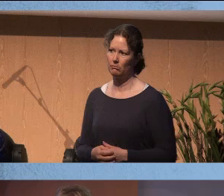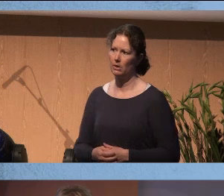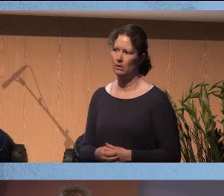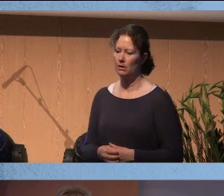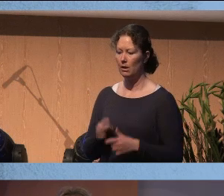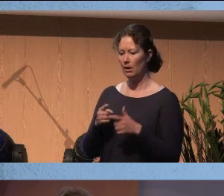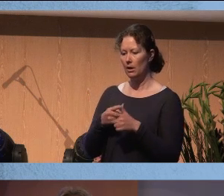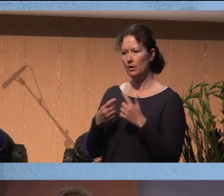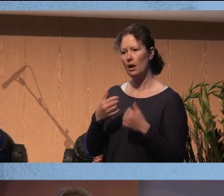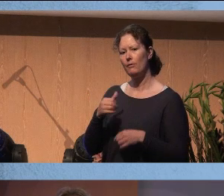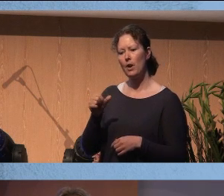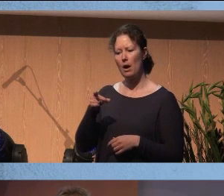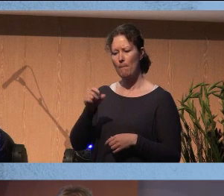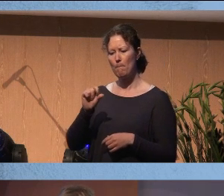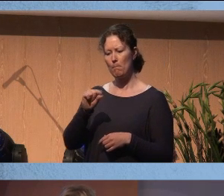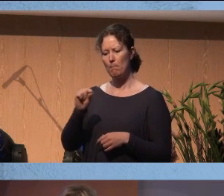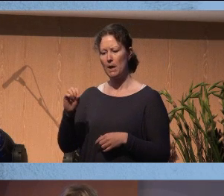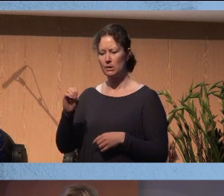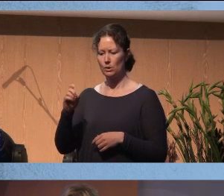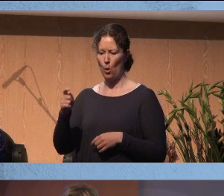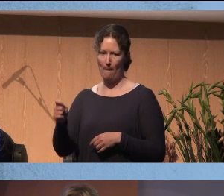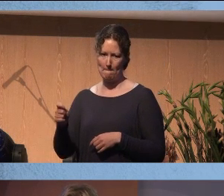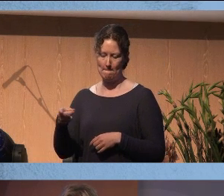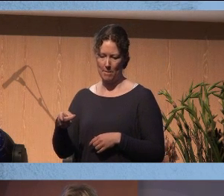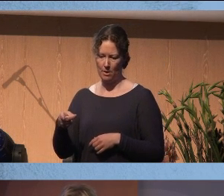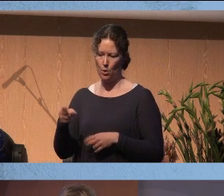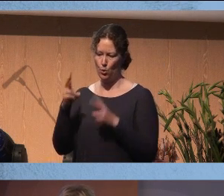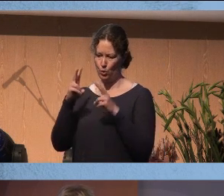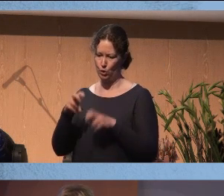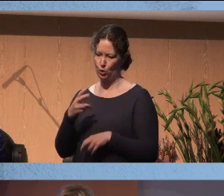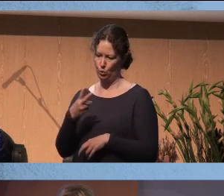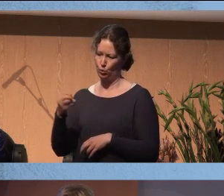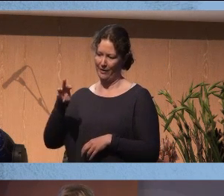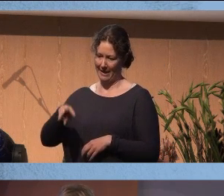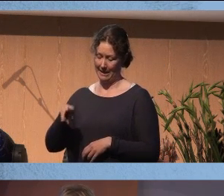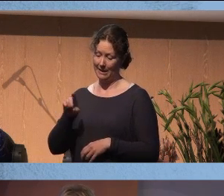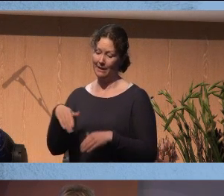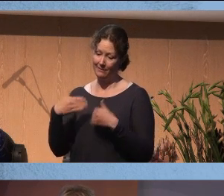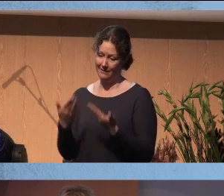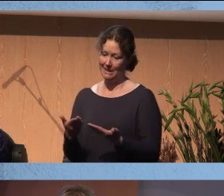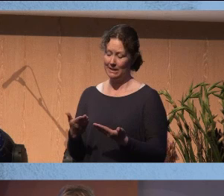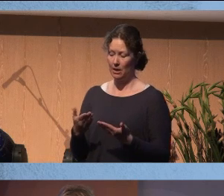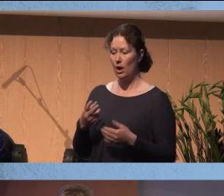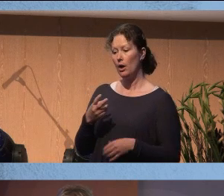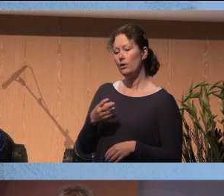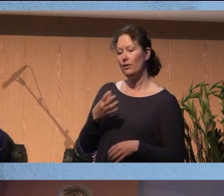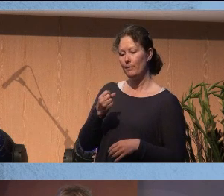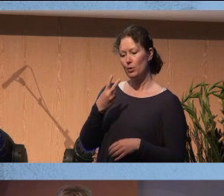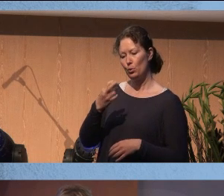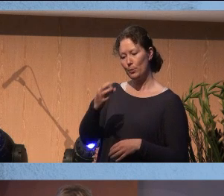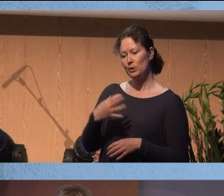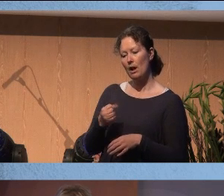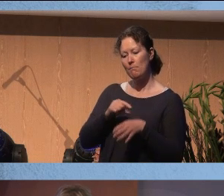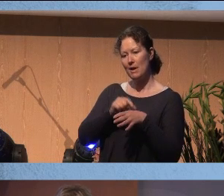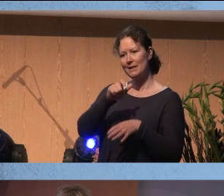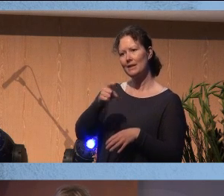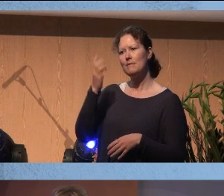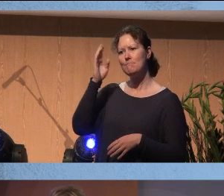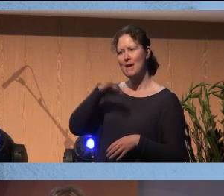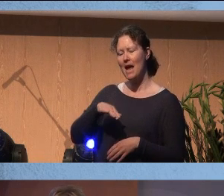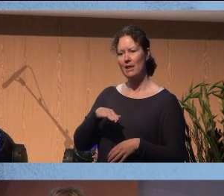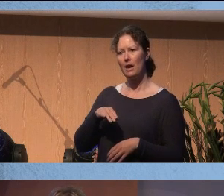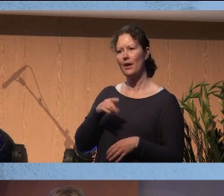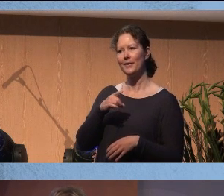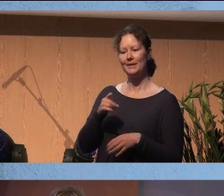Tall fra PASSOP-undersøkelsen I 2013 viser at 52% av pasientene mener at de ikke I det